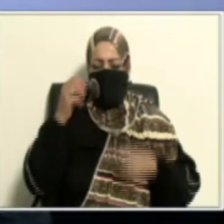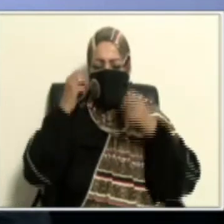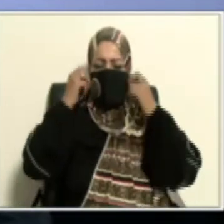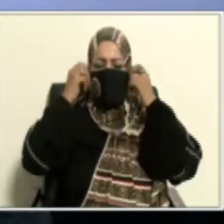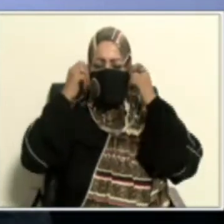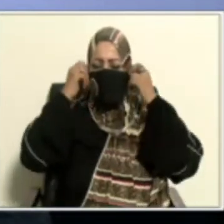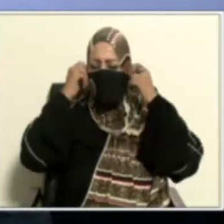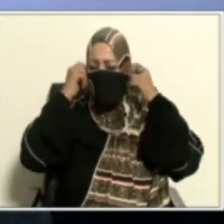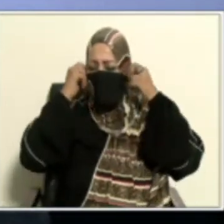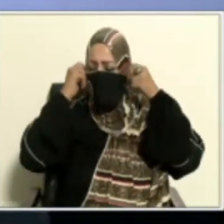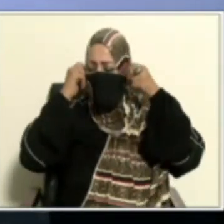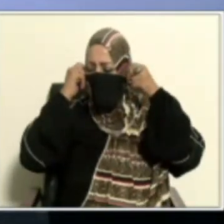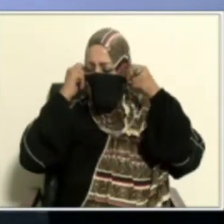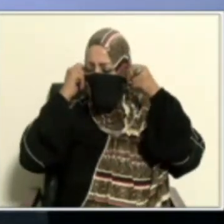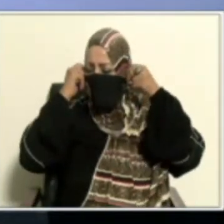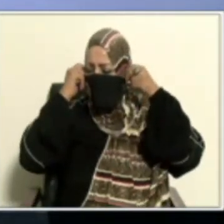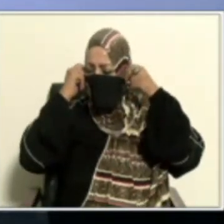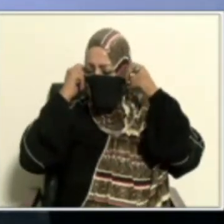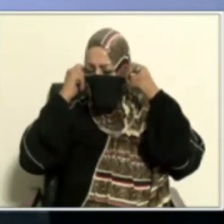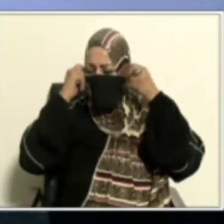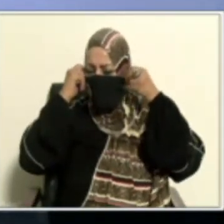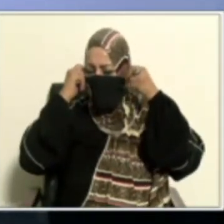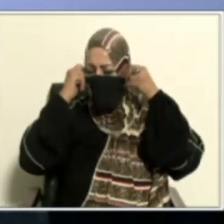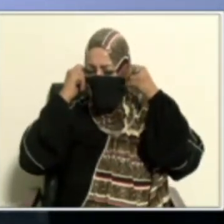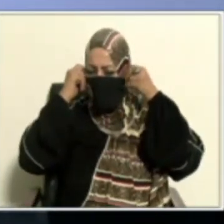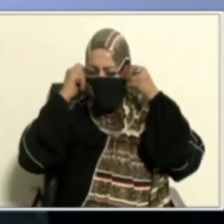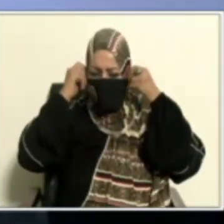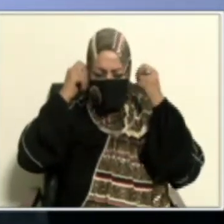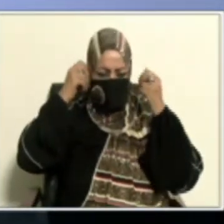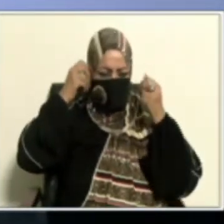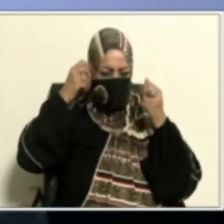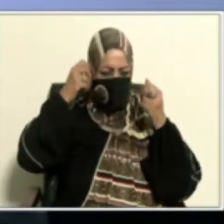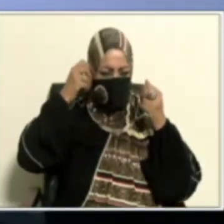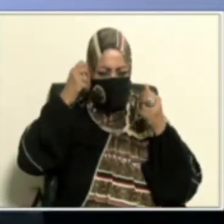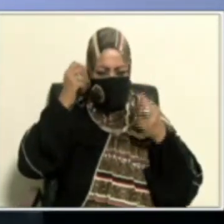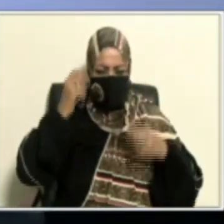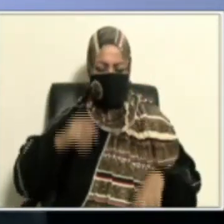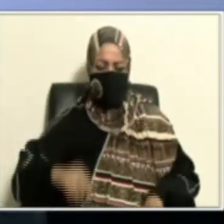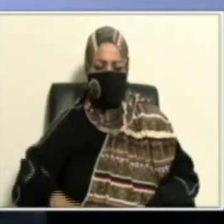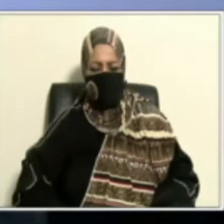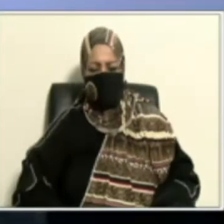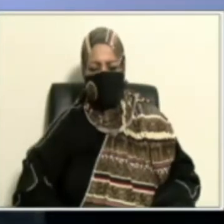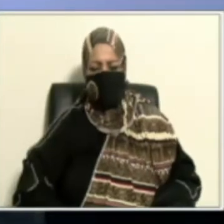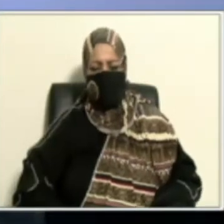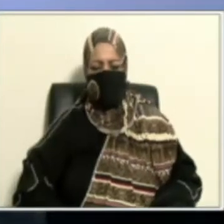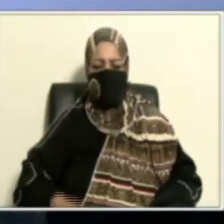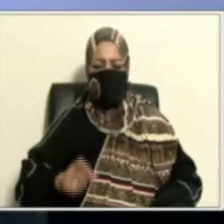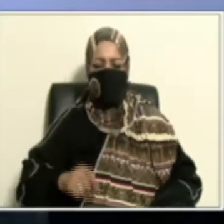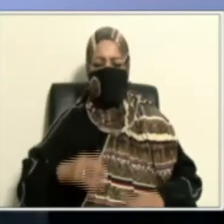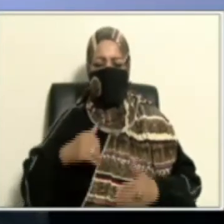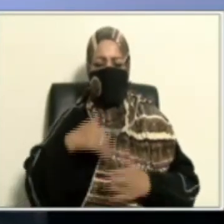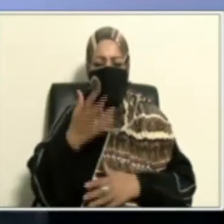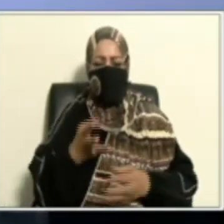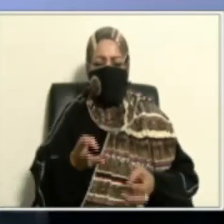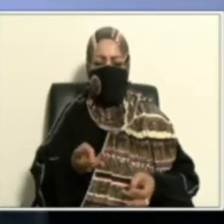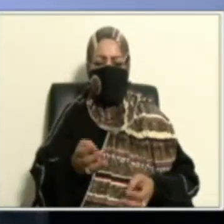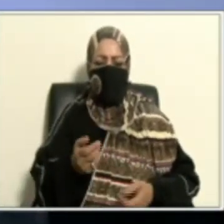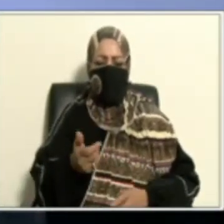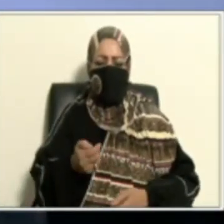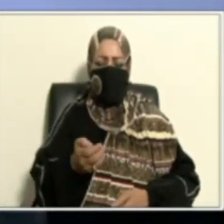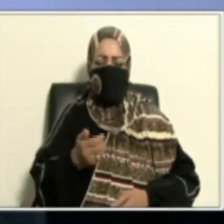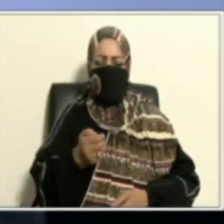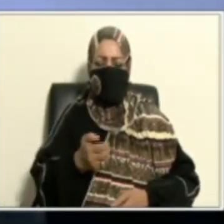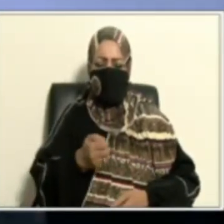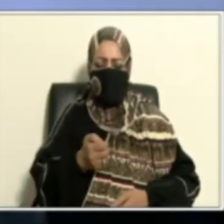بالسبحة، هذه وسيلة لضبط العبادة اللي هي 33 سبحان الله، 33 الحمد لله، 34